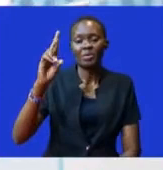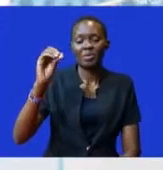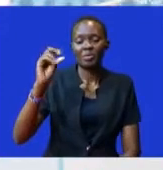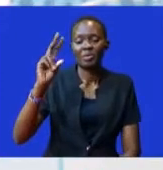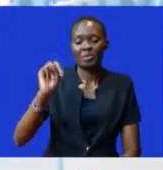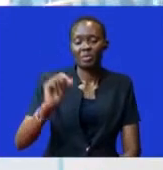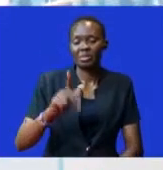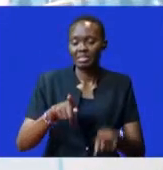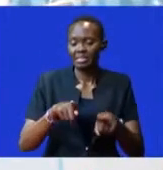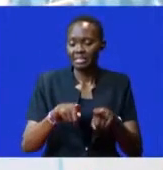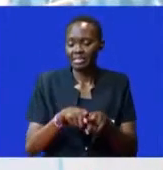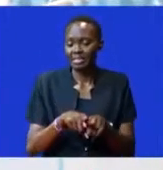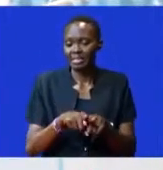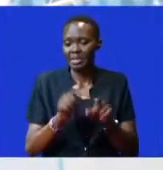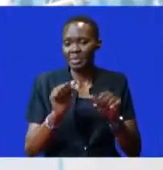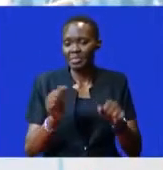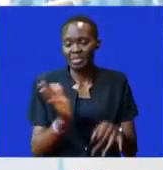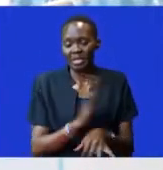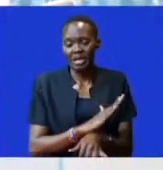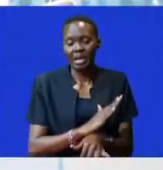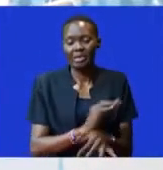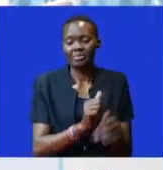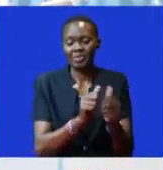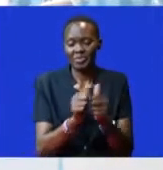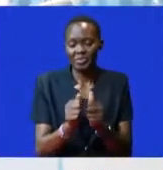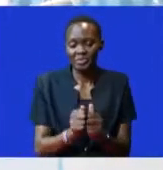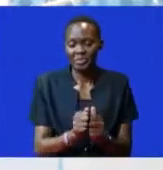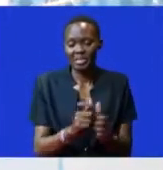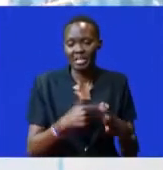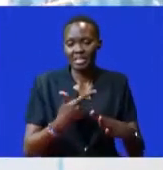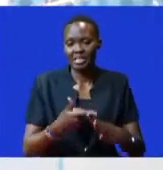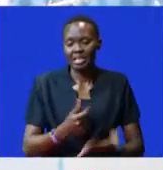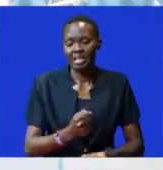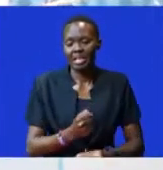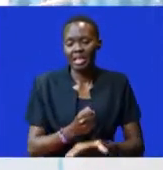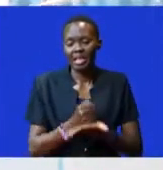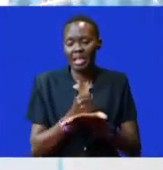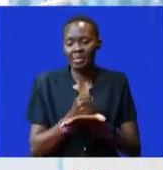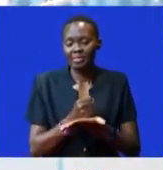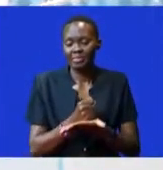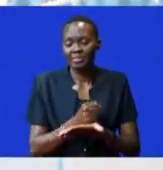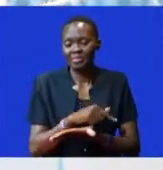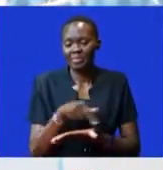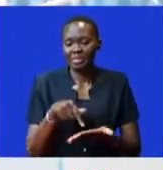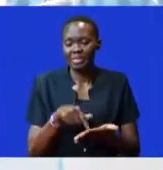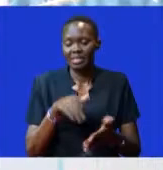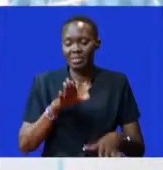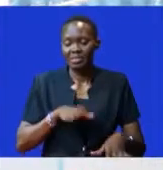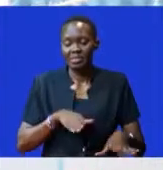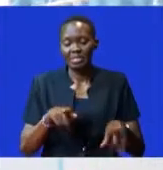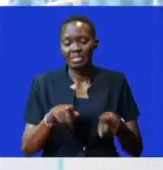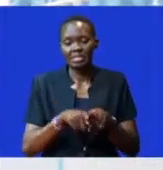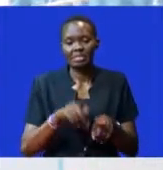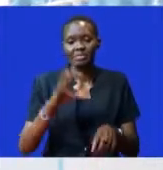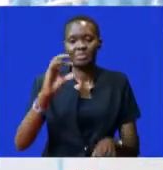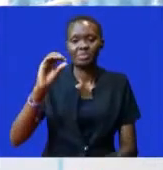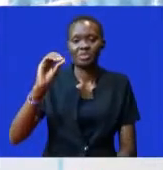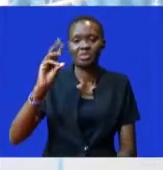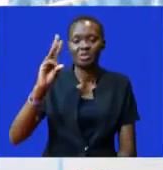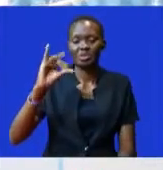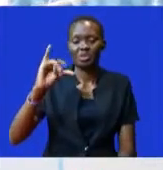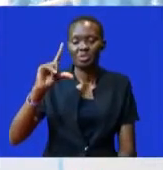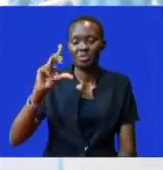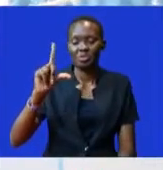kuom Oron mondo orew lwedo. Gi Nyakach Mathews Owili bende adwa nodonje wachni.